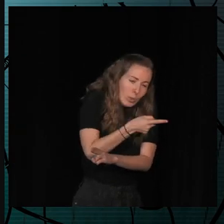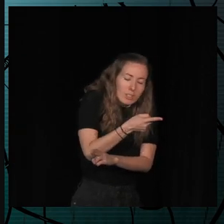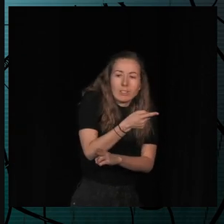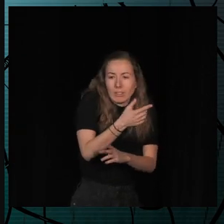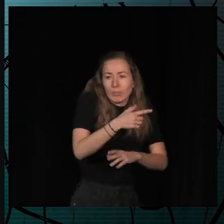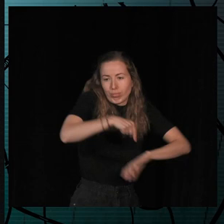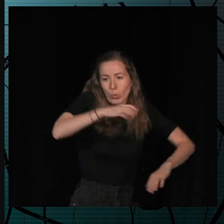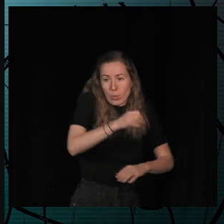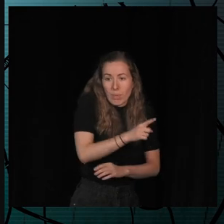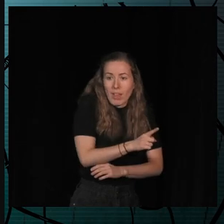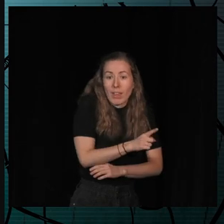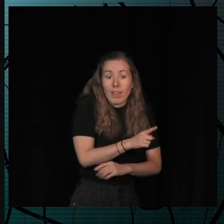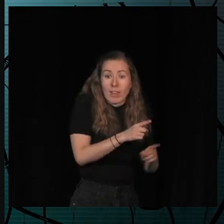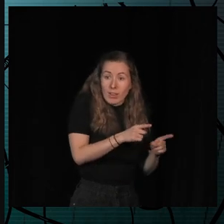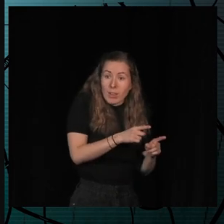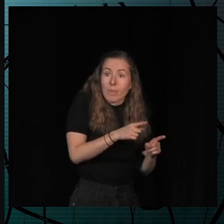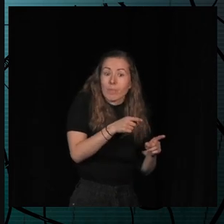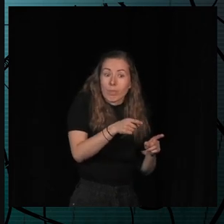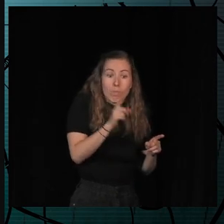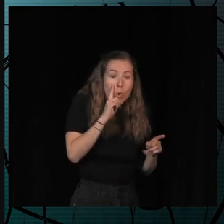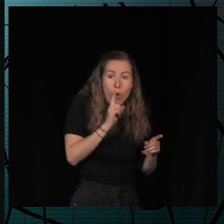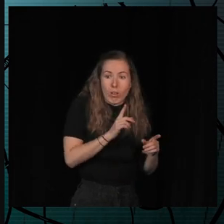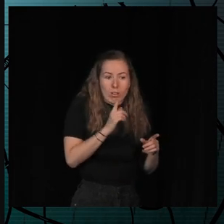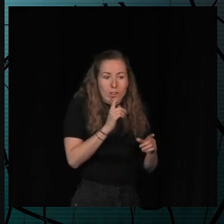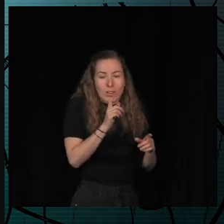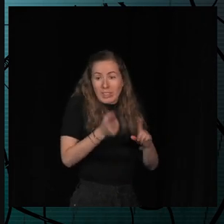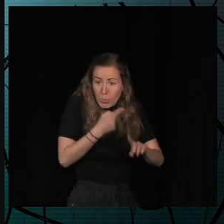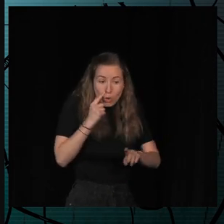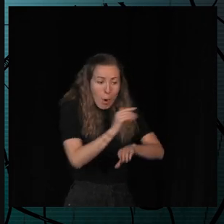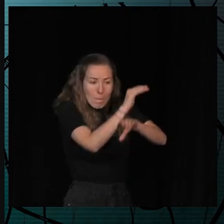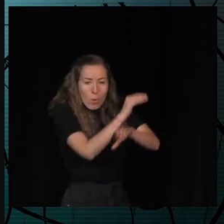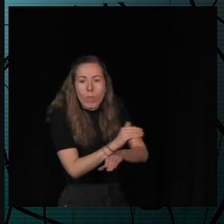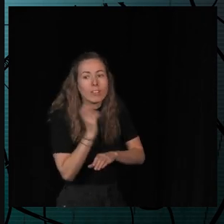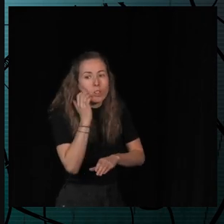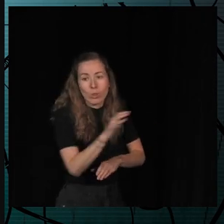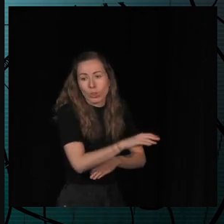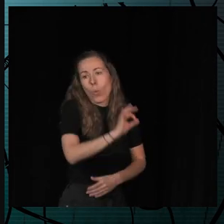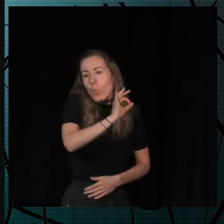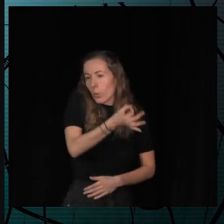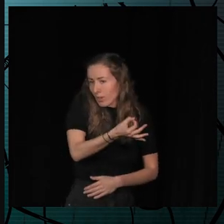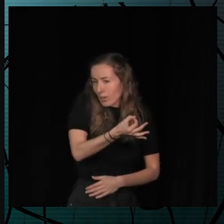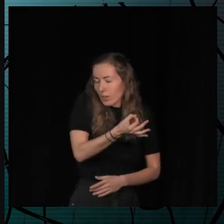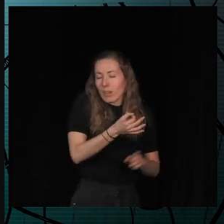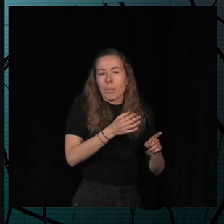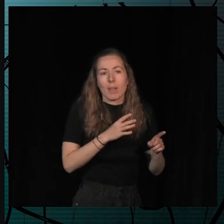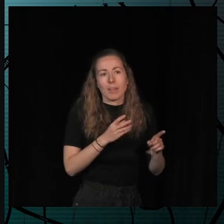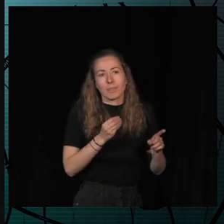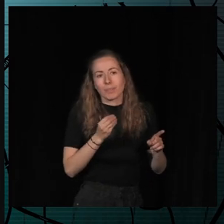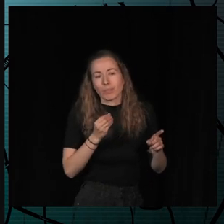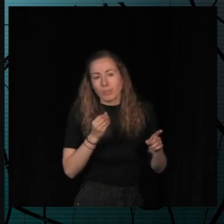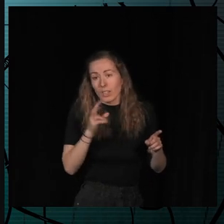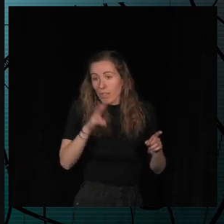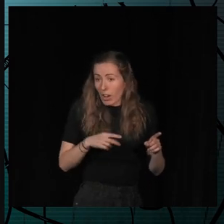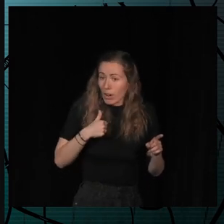bonne surface mais parce qu'il faut en effet la question de de les protéger de même et étonnamment